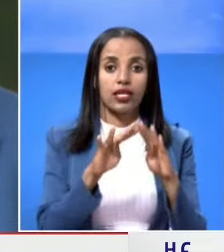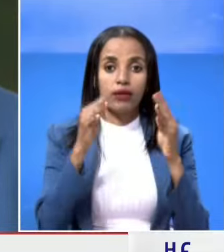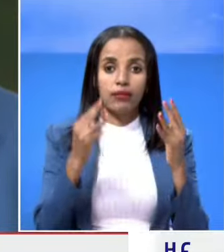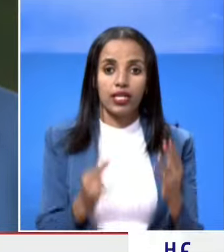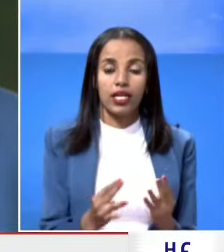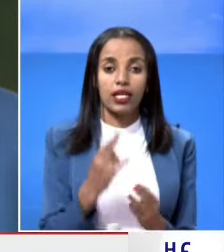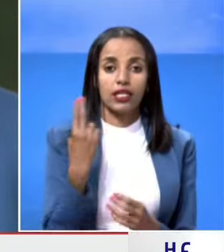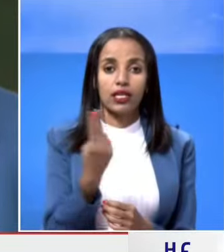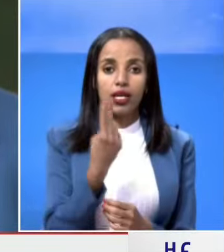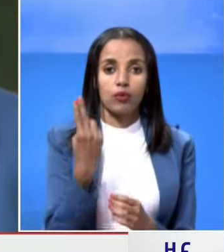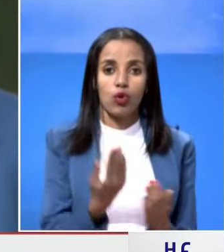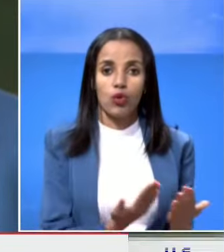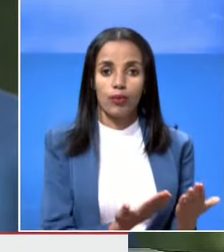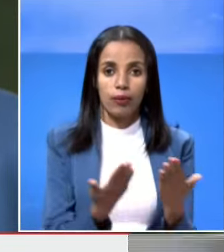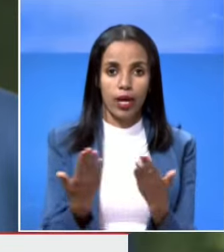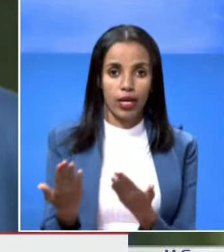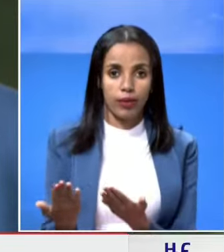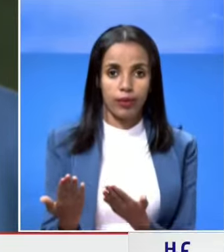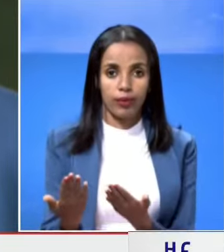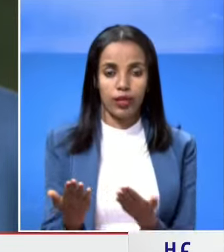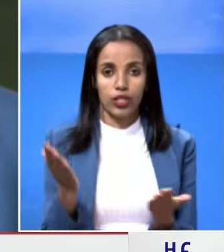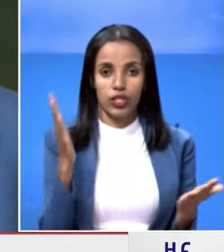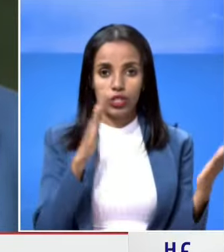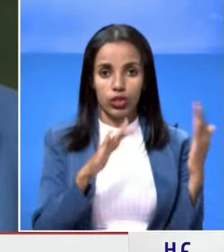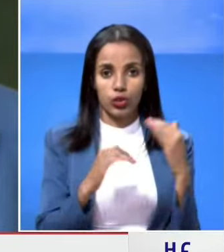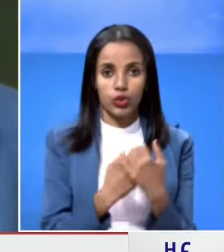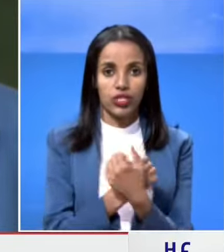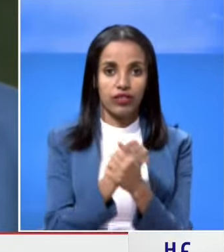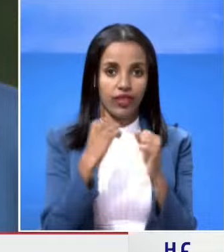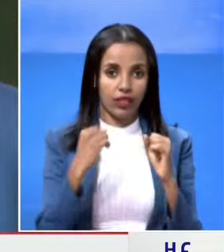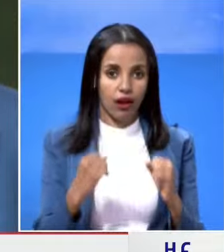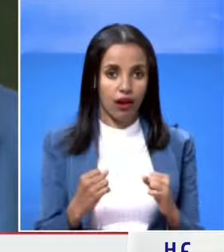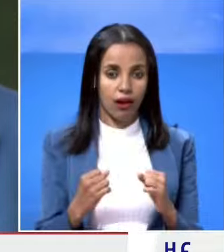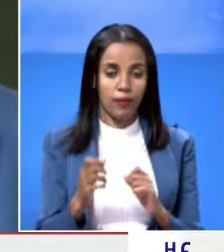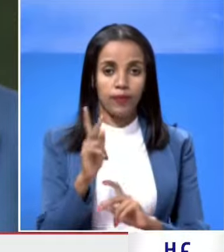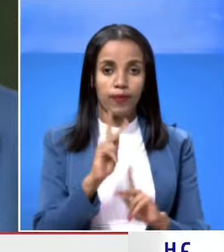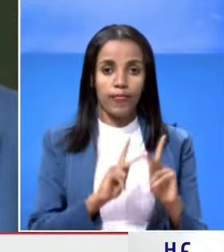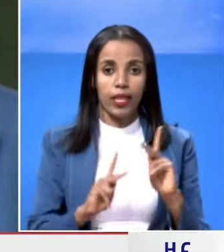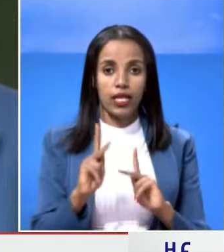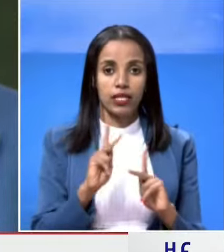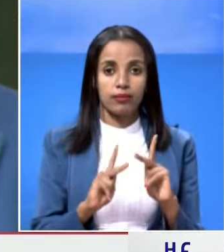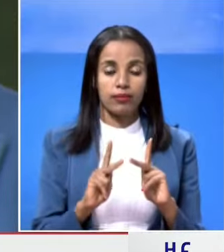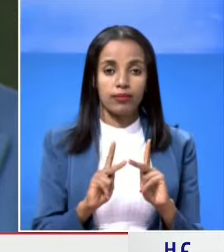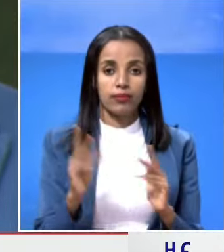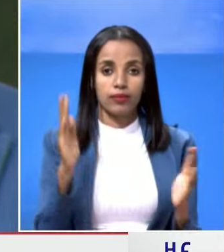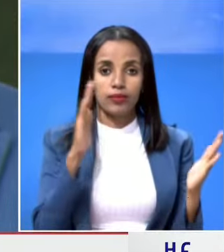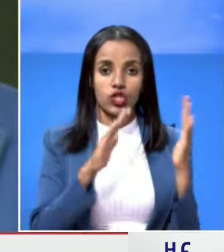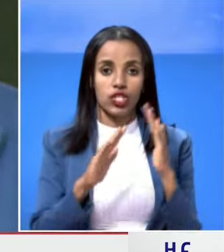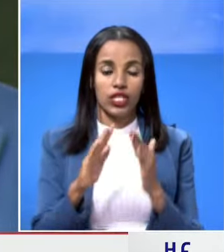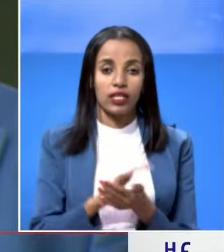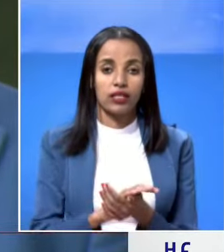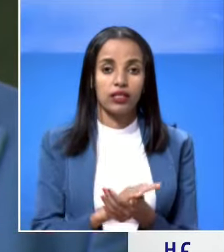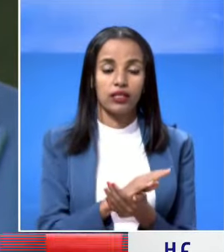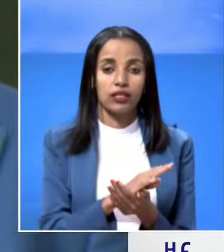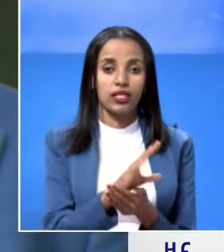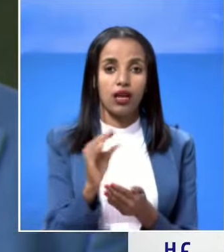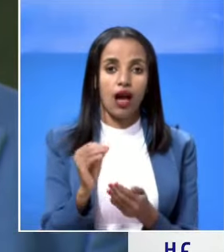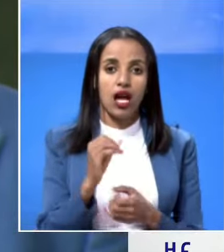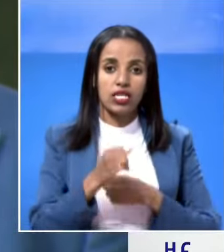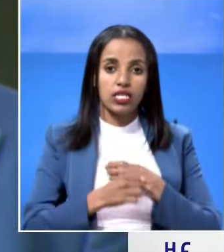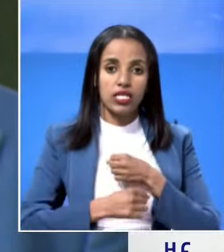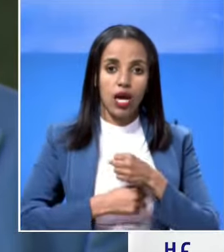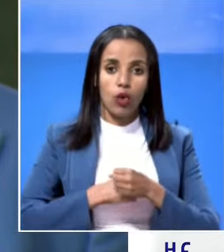ተጠቅሞ በማቅረብ ችግሩም እንዲፈታ የህዝብ ችግር እና ሰቆቃም